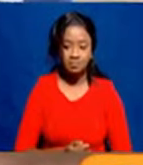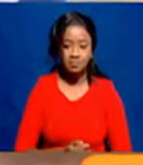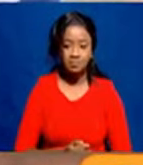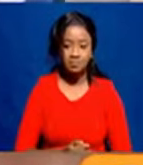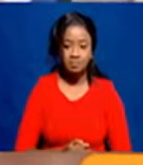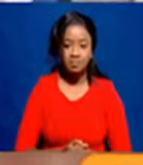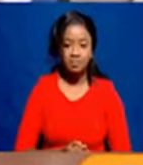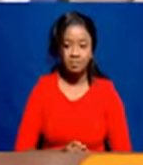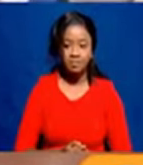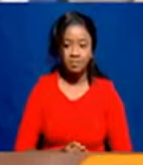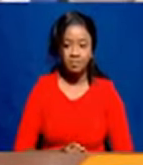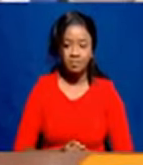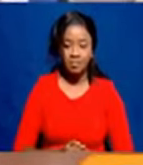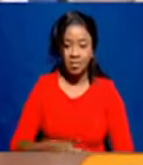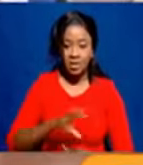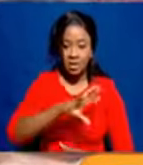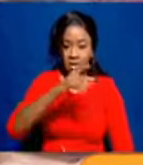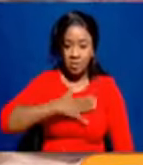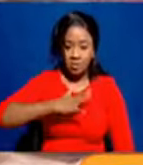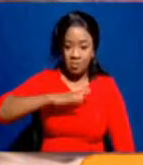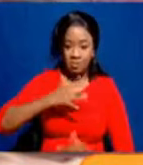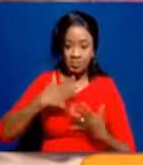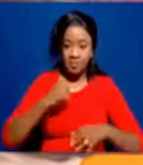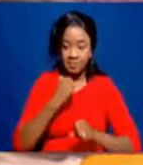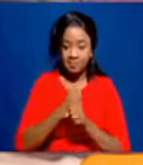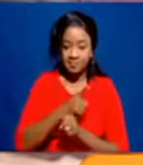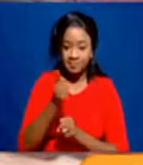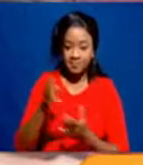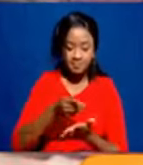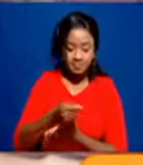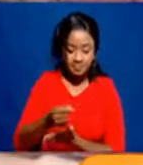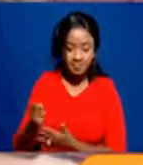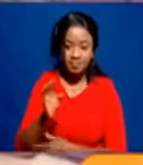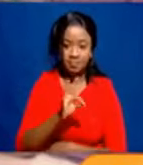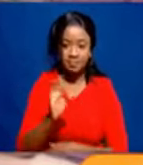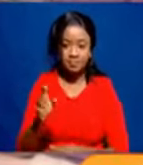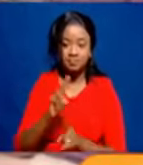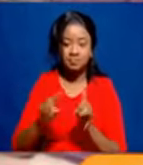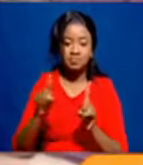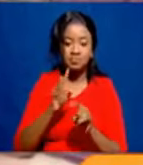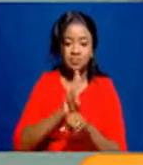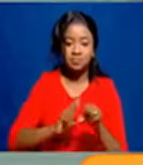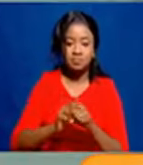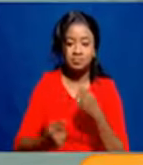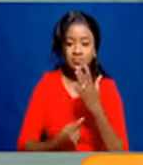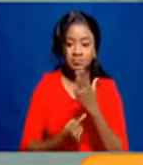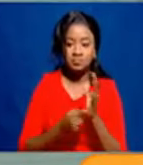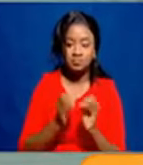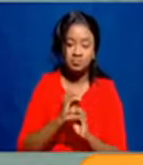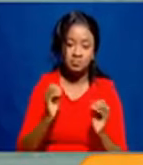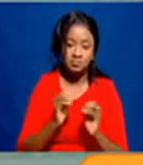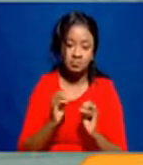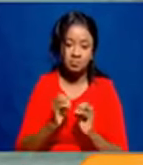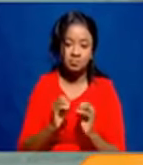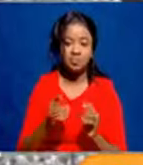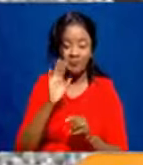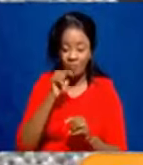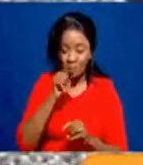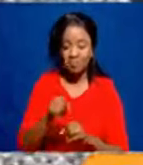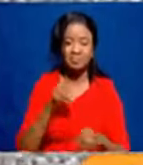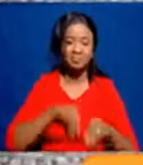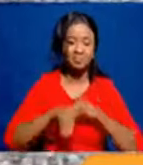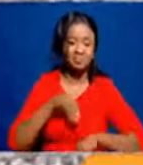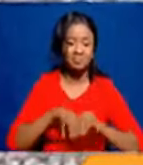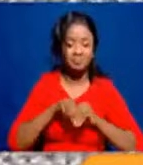Refu wafugaji na wakazi wa kaunti ya Samburu wamekuwa kilipa kodi pasi kutumia mfumo wa kidijitali, hali iliyotoa mianya ya ufisadi